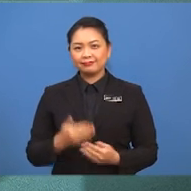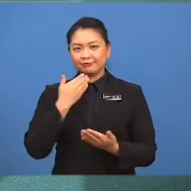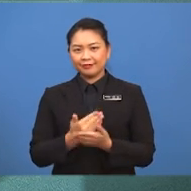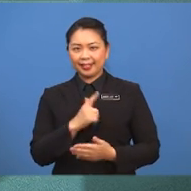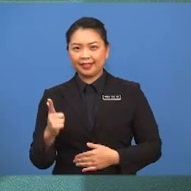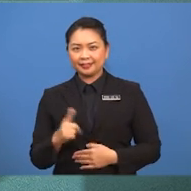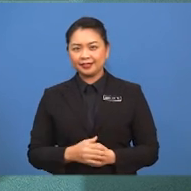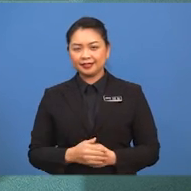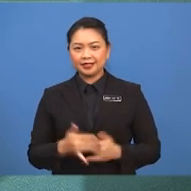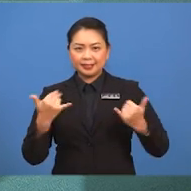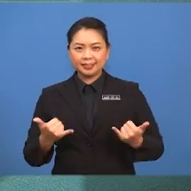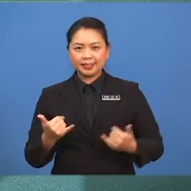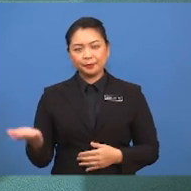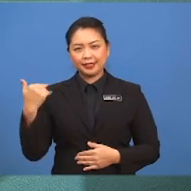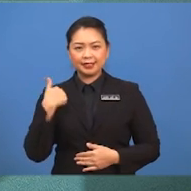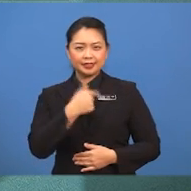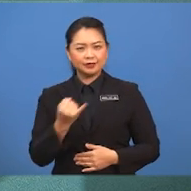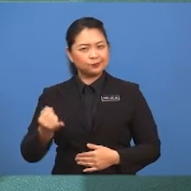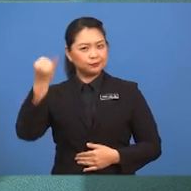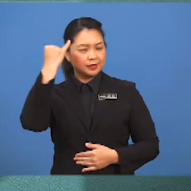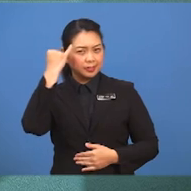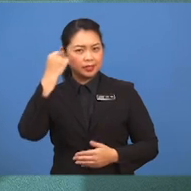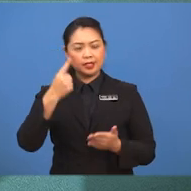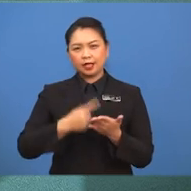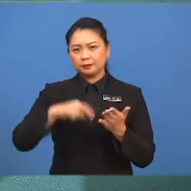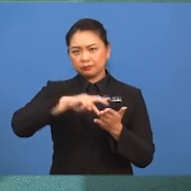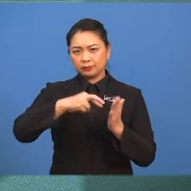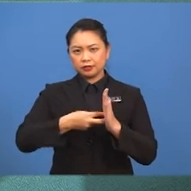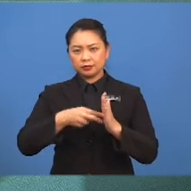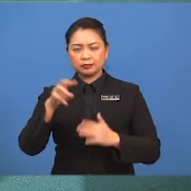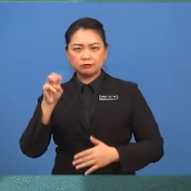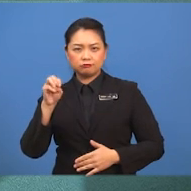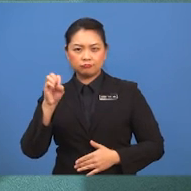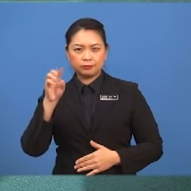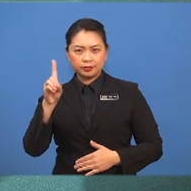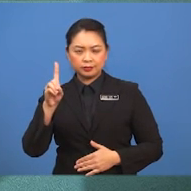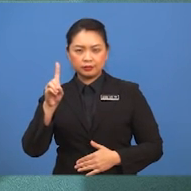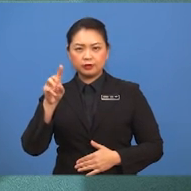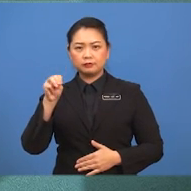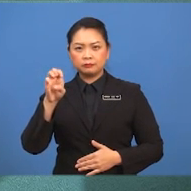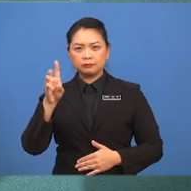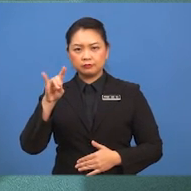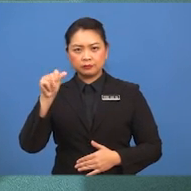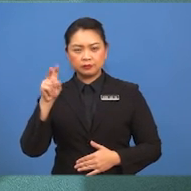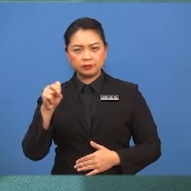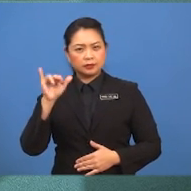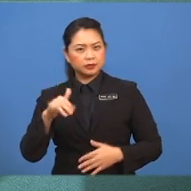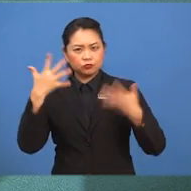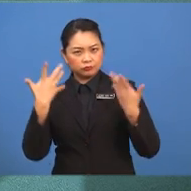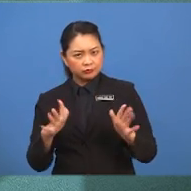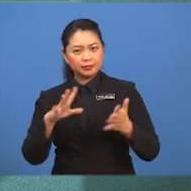Baiklah, sekarang mari kita imbas maksud mod, median, min dan julat yang